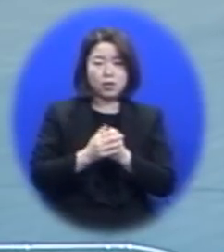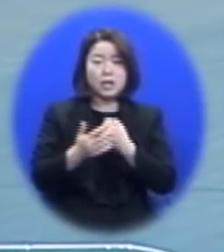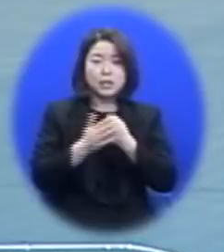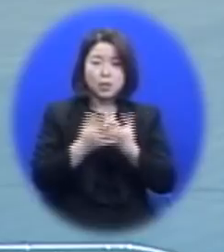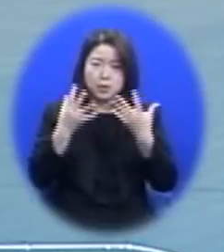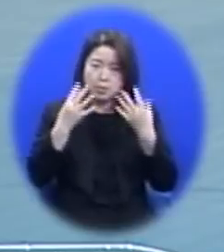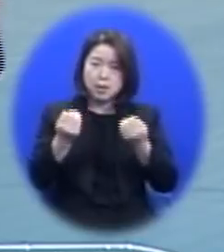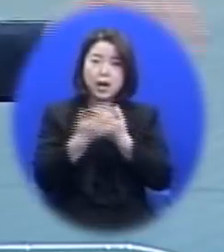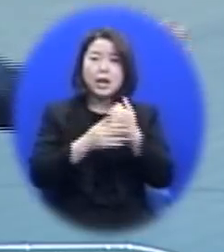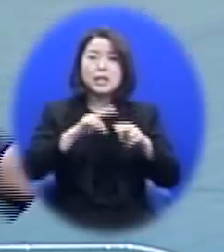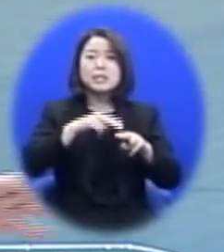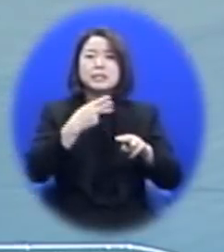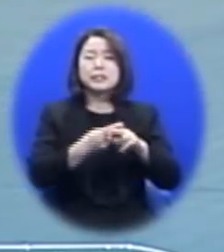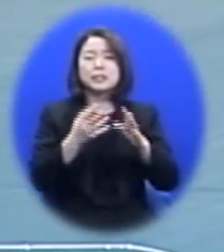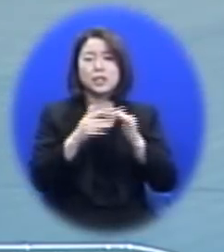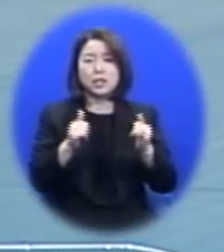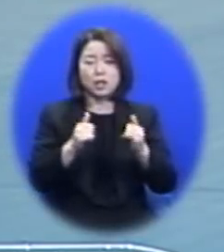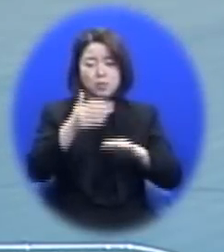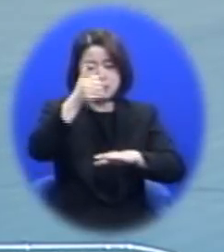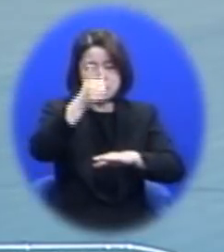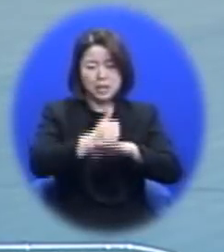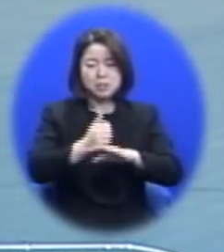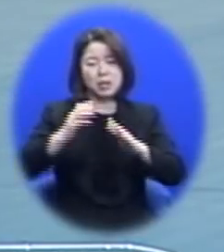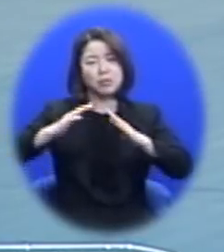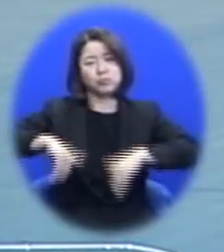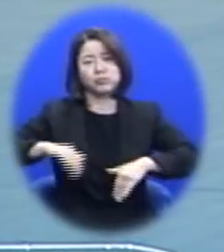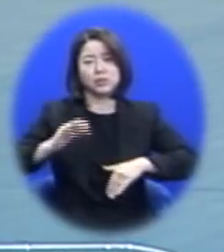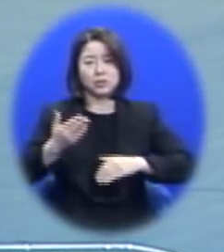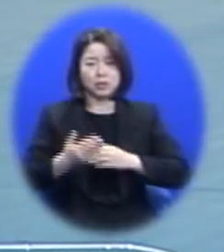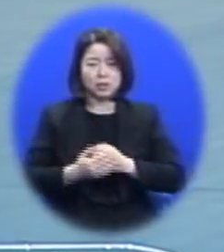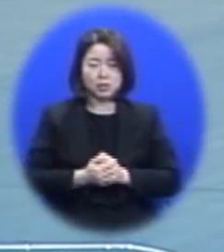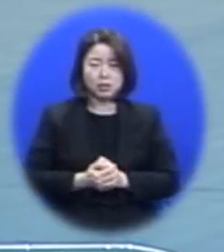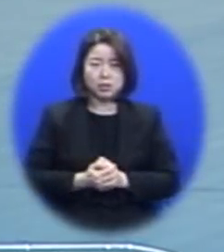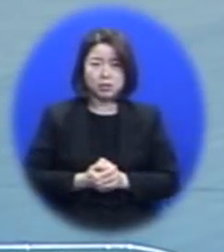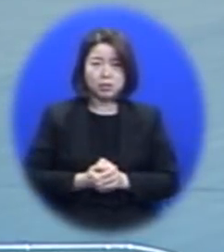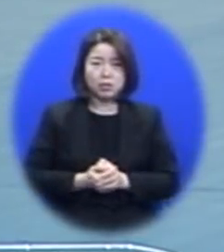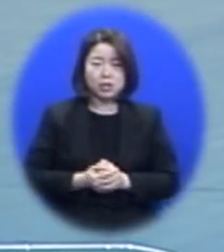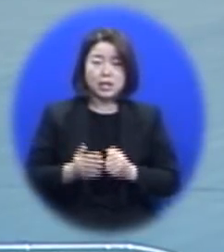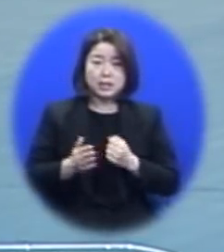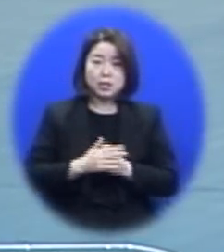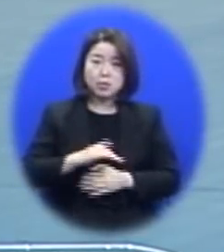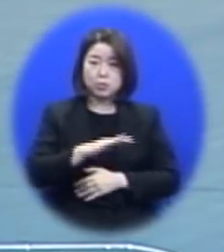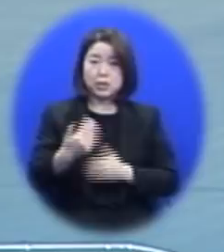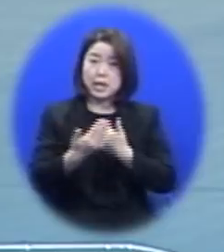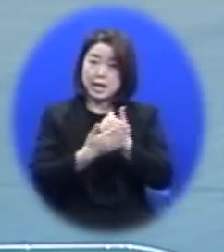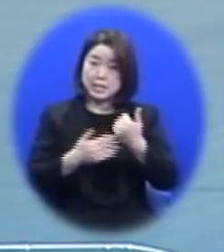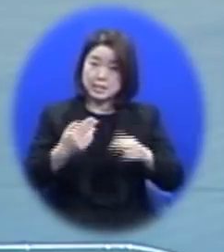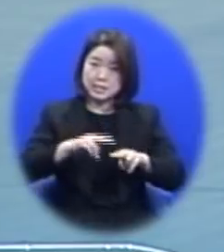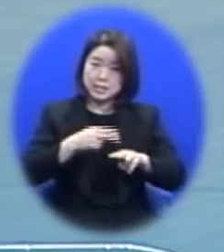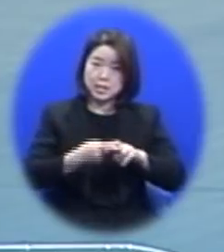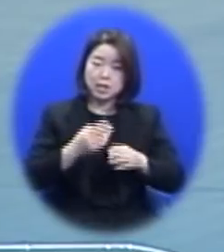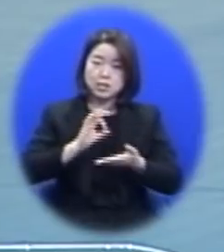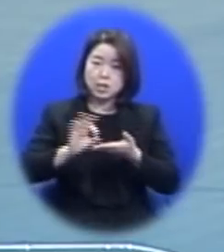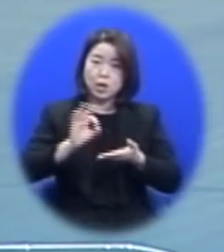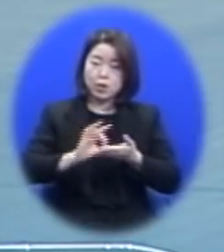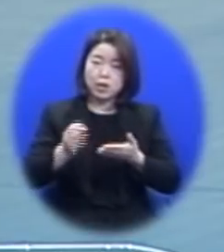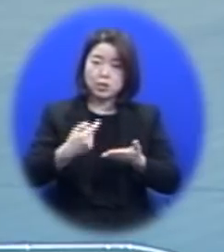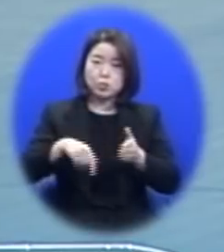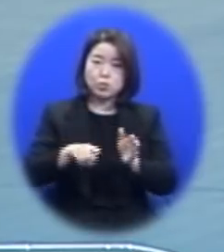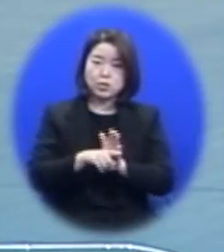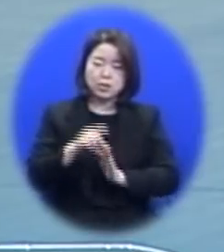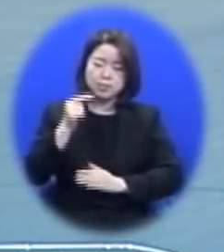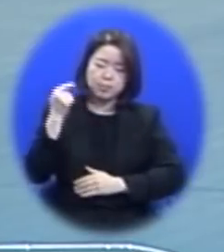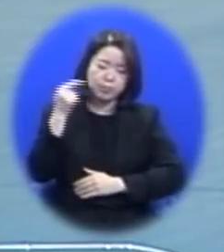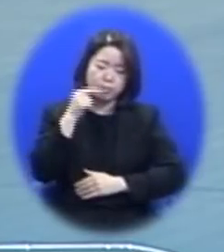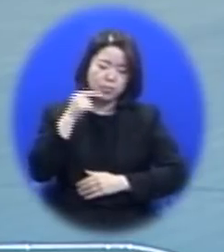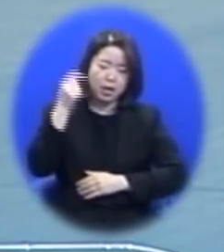은사자들이 마지막에 무너지는 거예요. 그러니까 우리가 은사를 쓰려면 철저하게 성령님에게